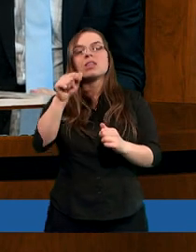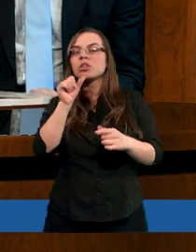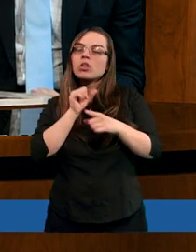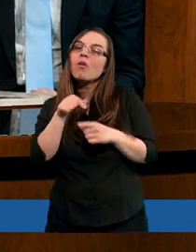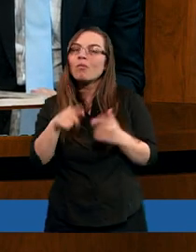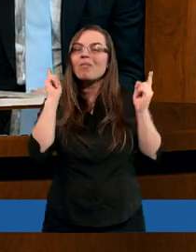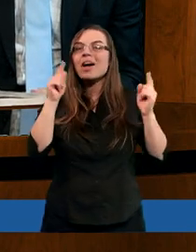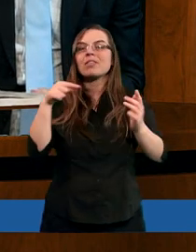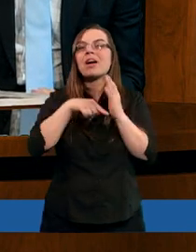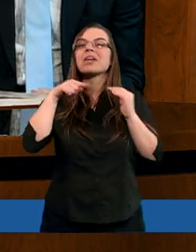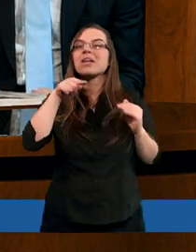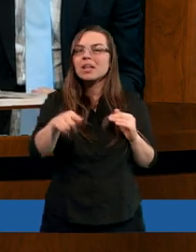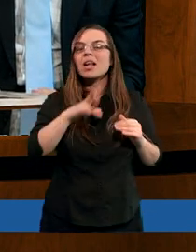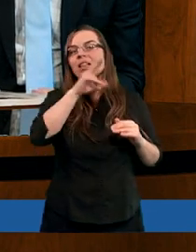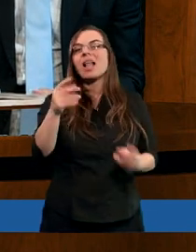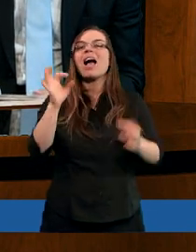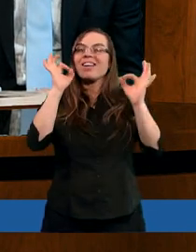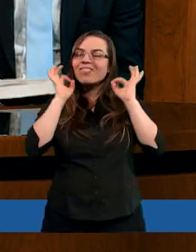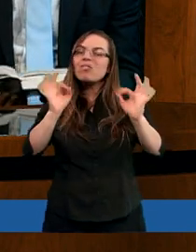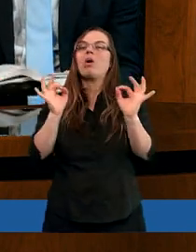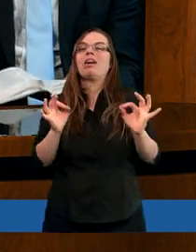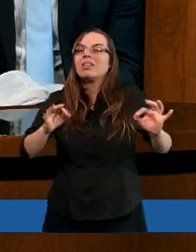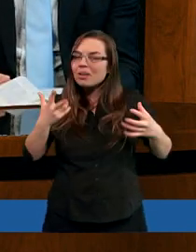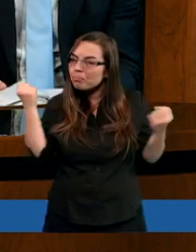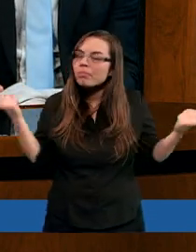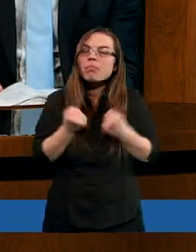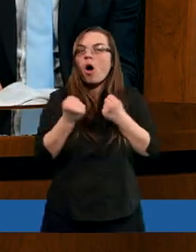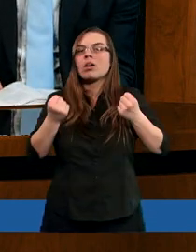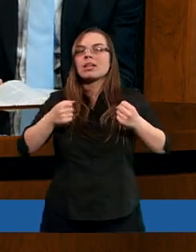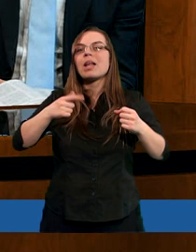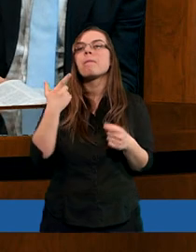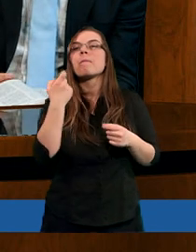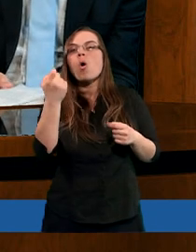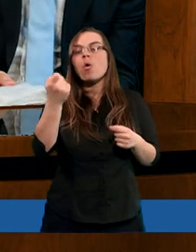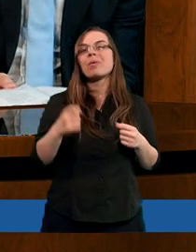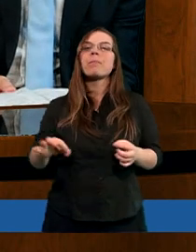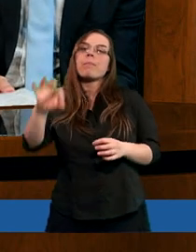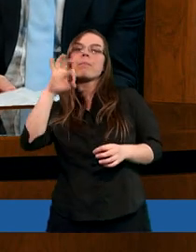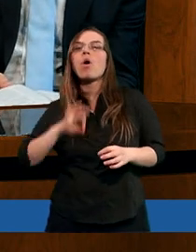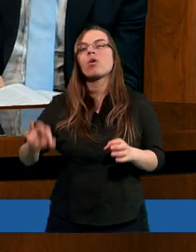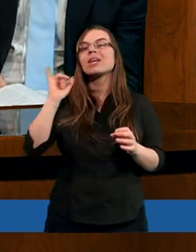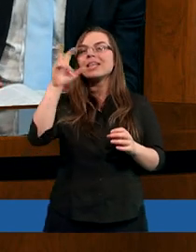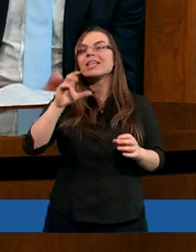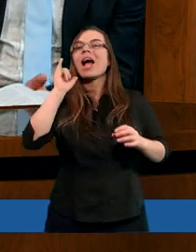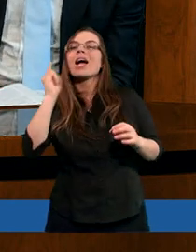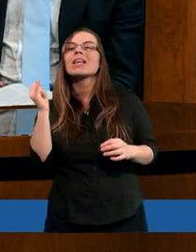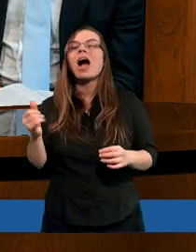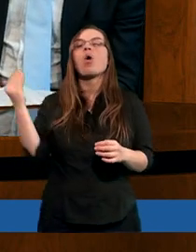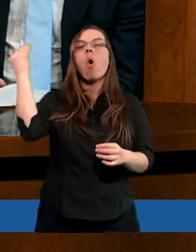najwłaściwszy, najmocniejszy moment pozyskania ich jako